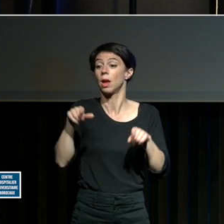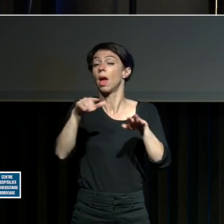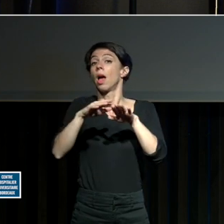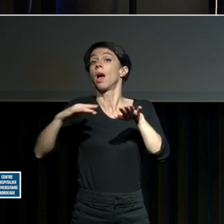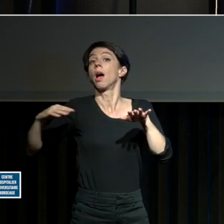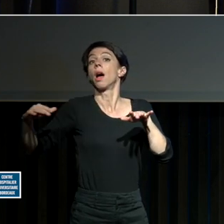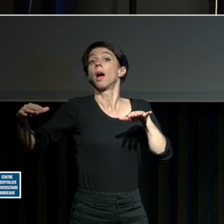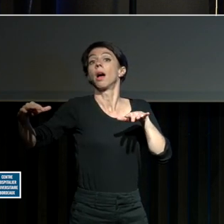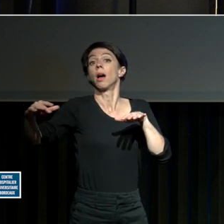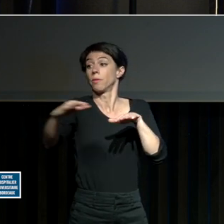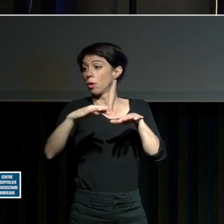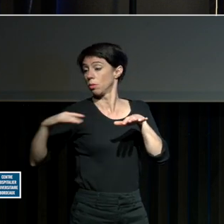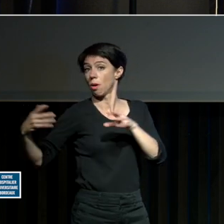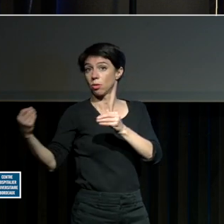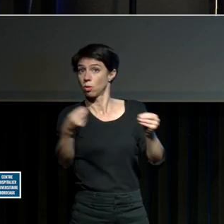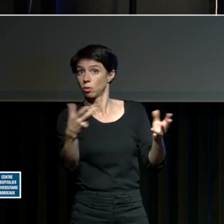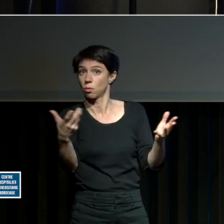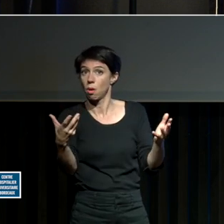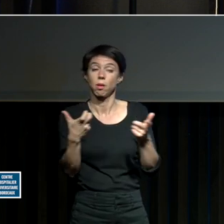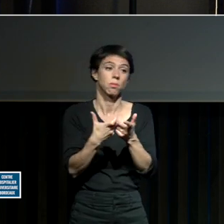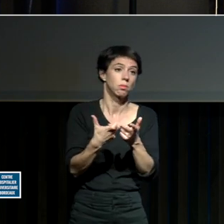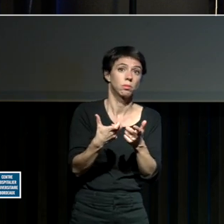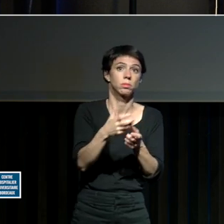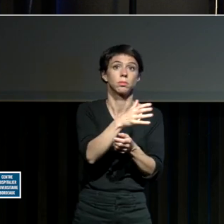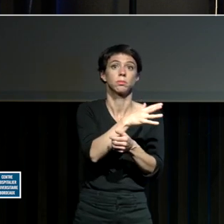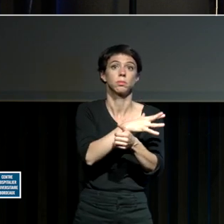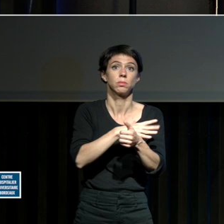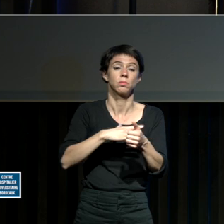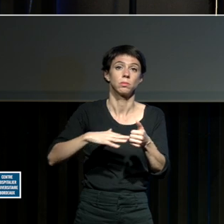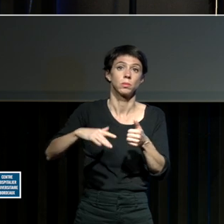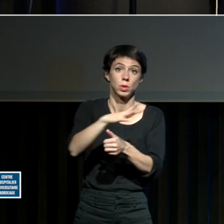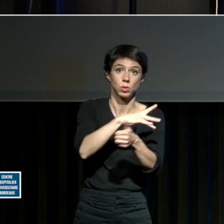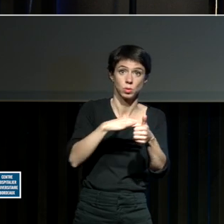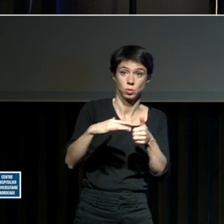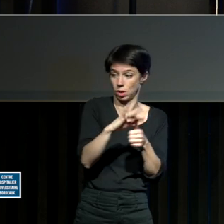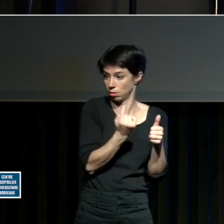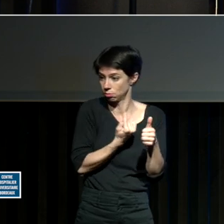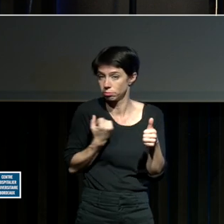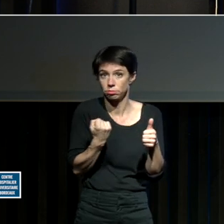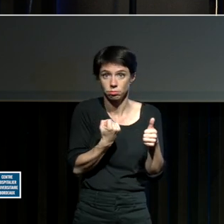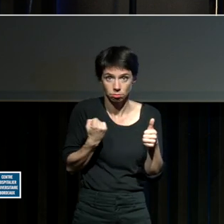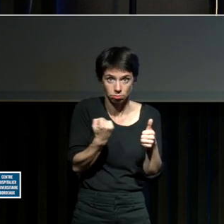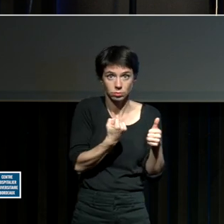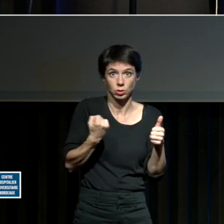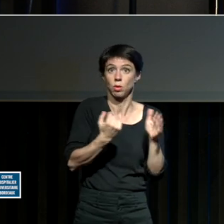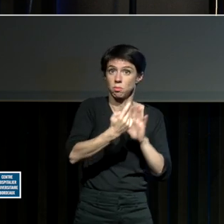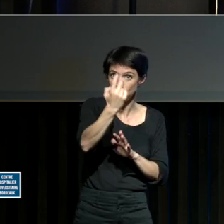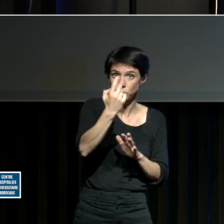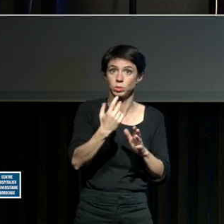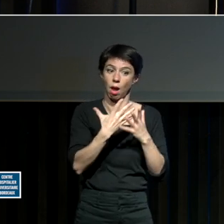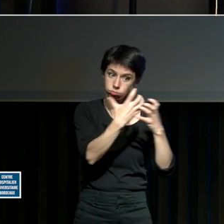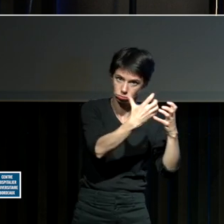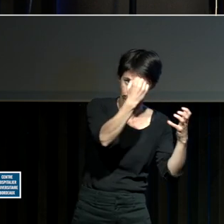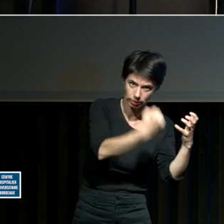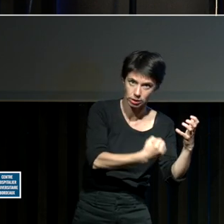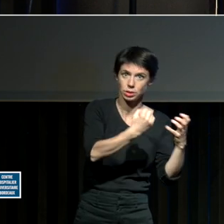environnementaux à type d'isolement social, de statut socio-économique plus faible, et puis de façon très associée, on va